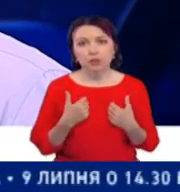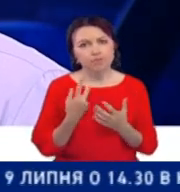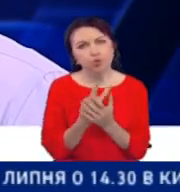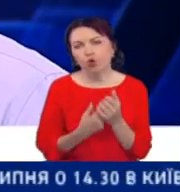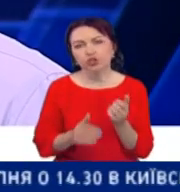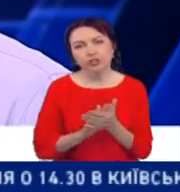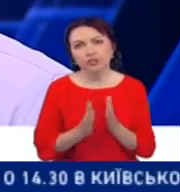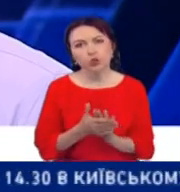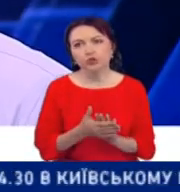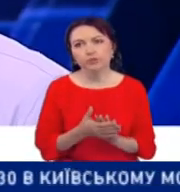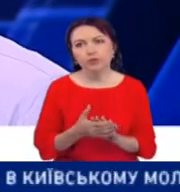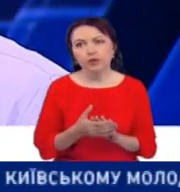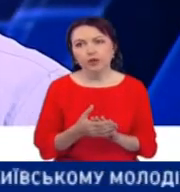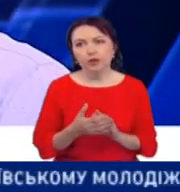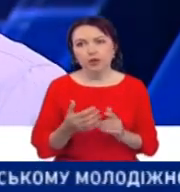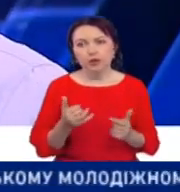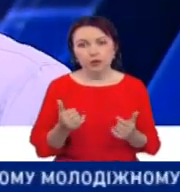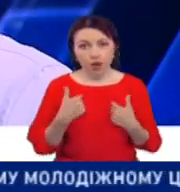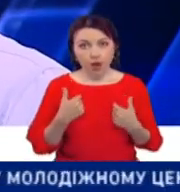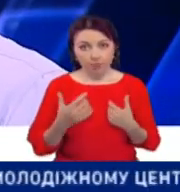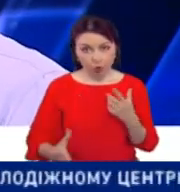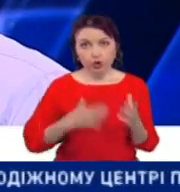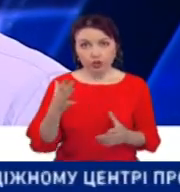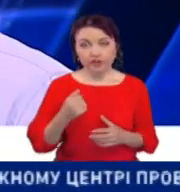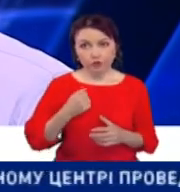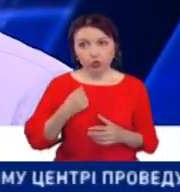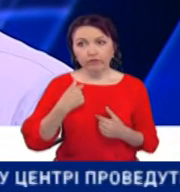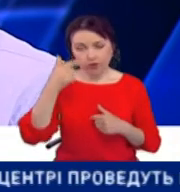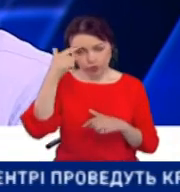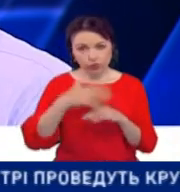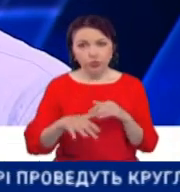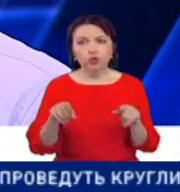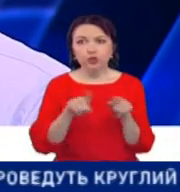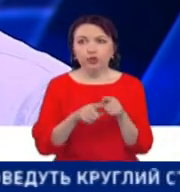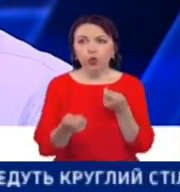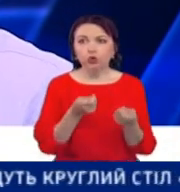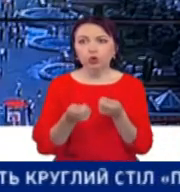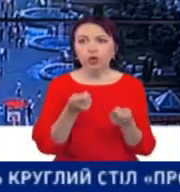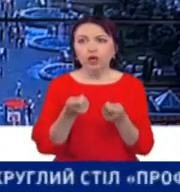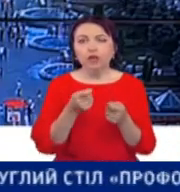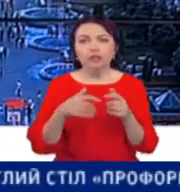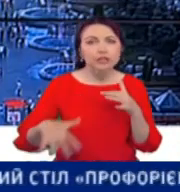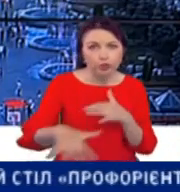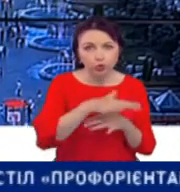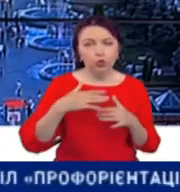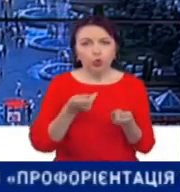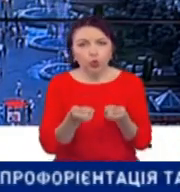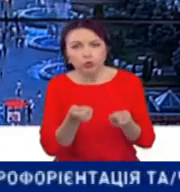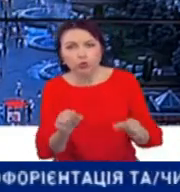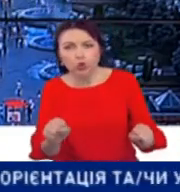програшна ситуація. Програшна як для військового, ну, як для колишнього військового, я розумію, що таке контроль за територією, що таке контроль там домінуючих висот. Так. Якщо